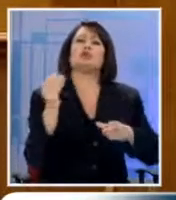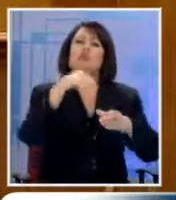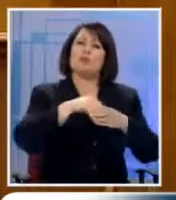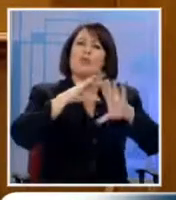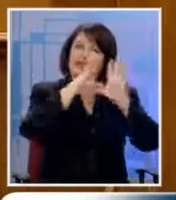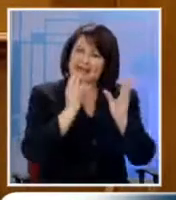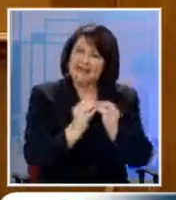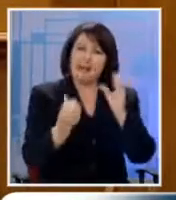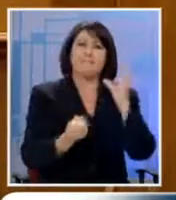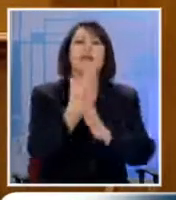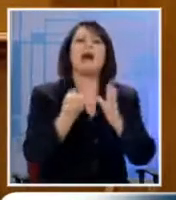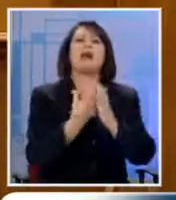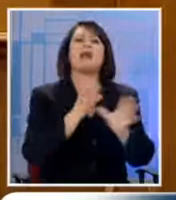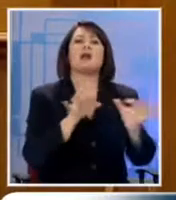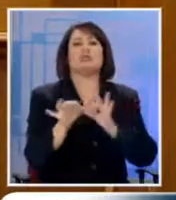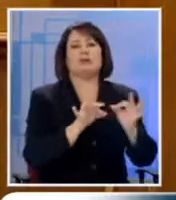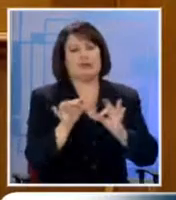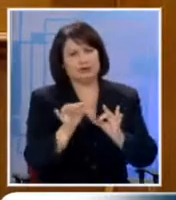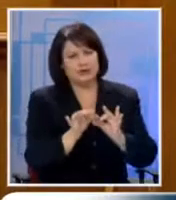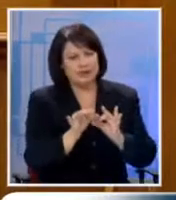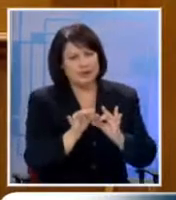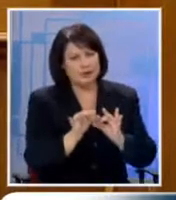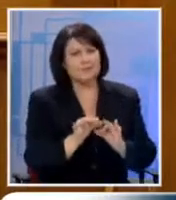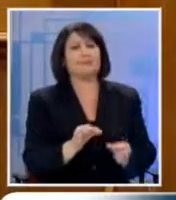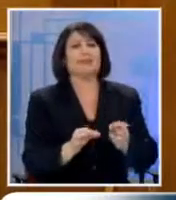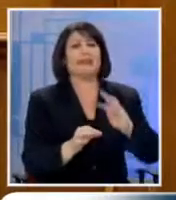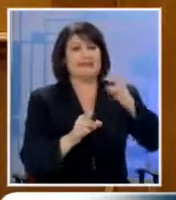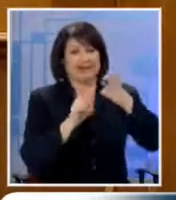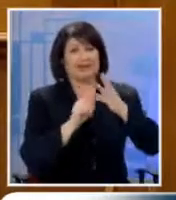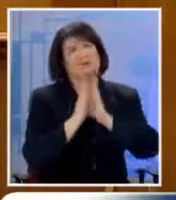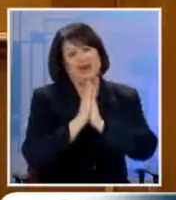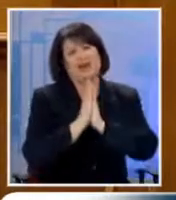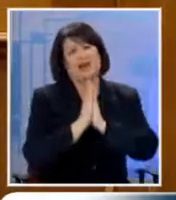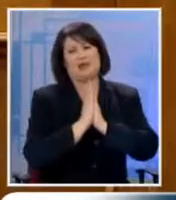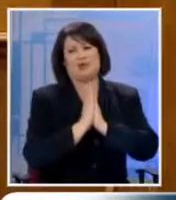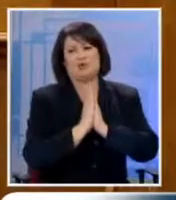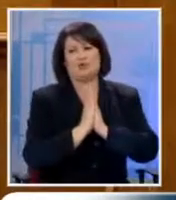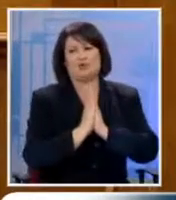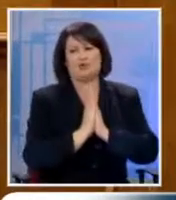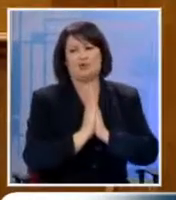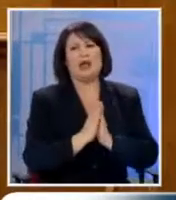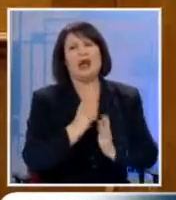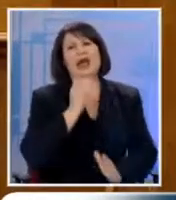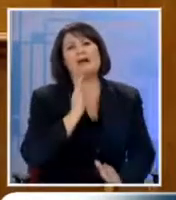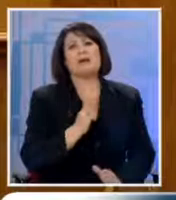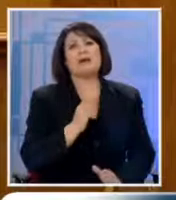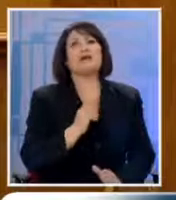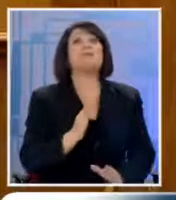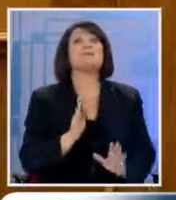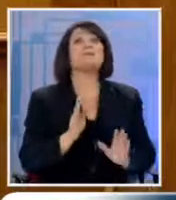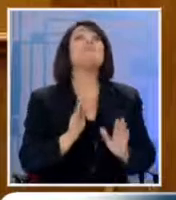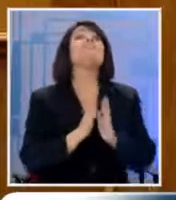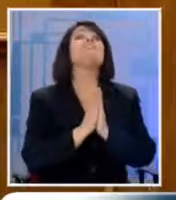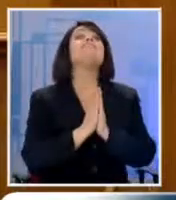συνολικό παραγωγικό στρατηγικό σχεδιασμό της χώρας. Και ως τρίτο σημείο, κύριε Πρόεδρε, παρακαλώ πολύ, αν είναι εύκολο, έναν ελάχιστο